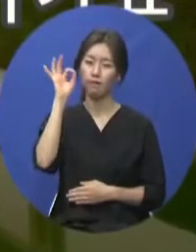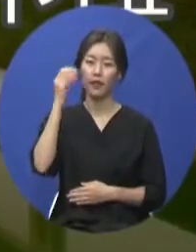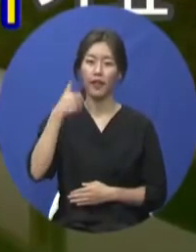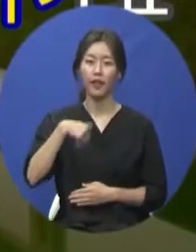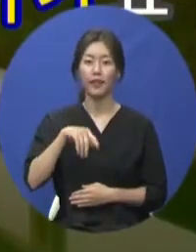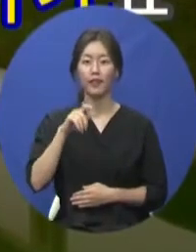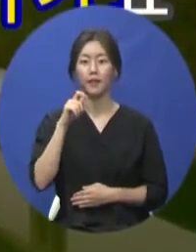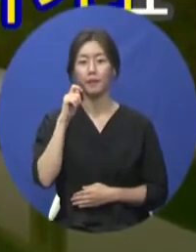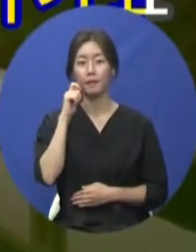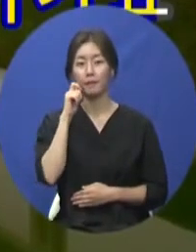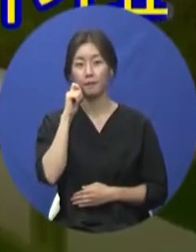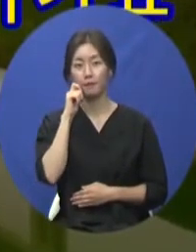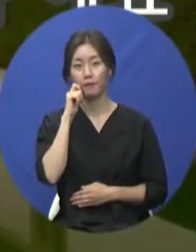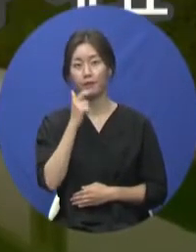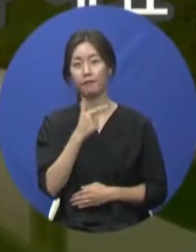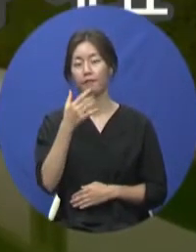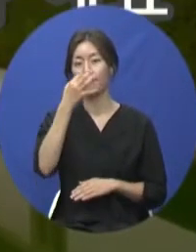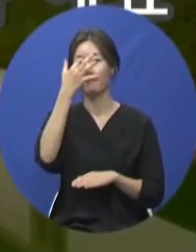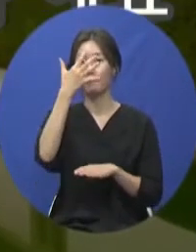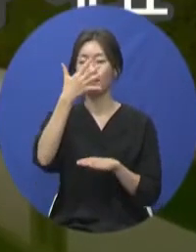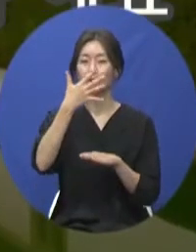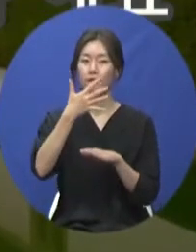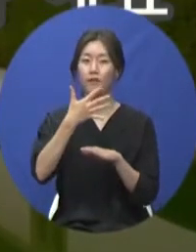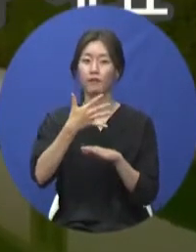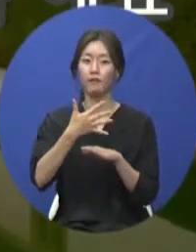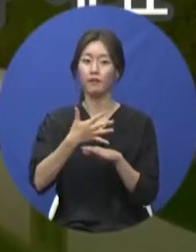못 찾아가요.